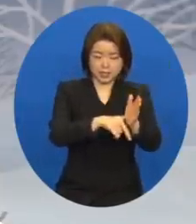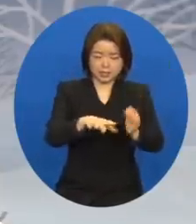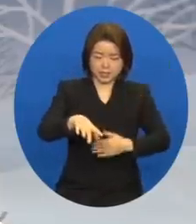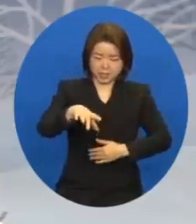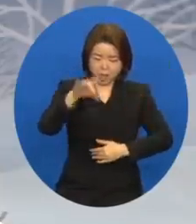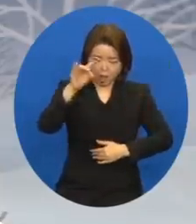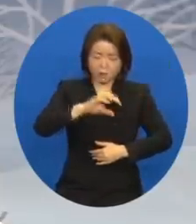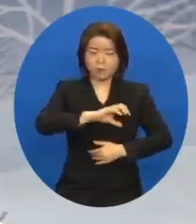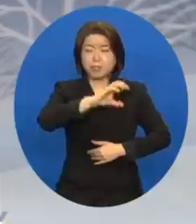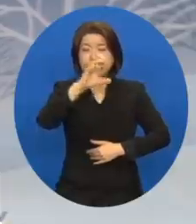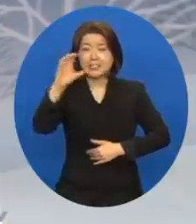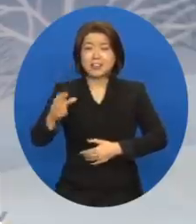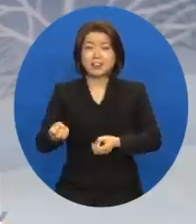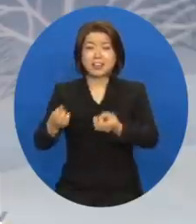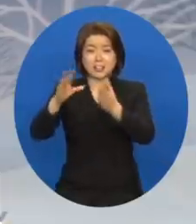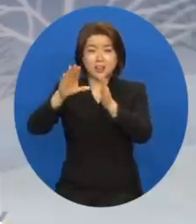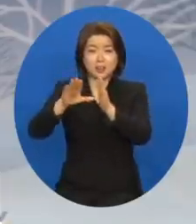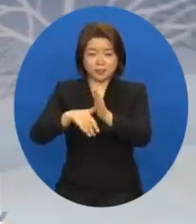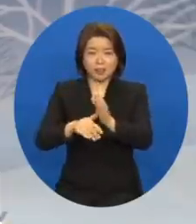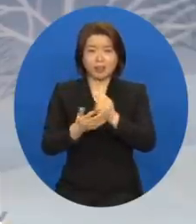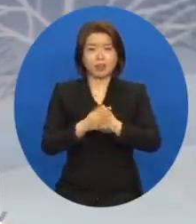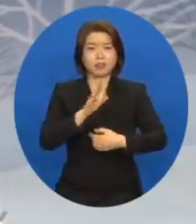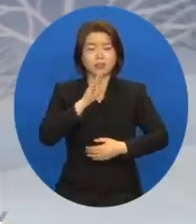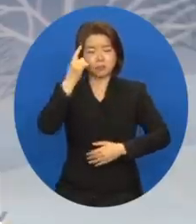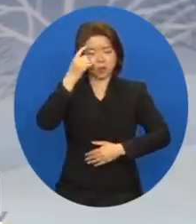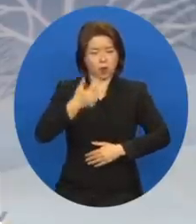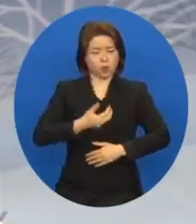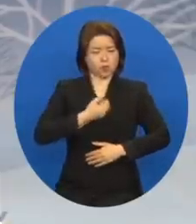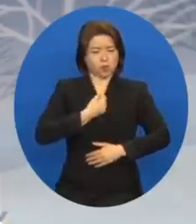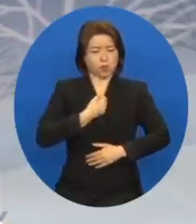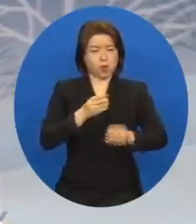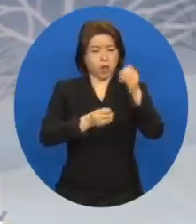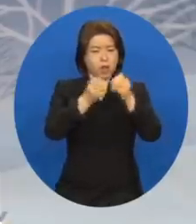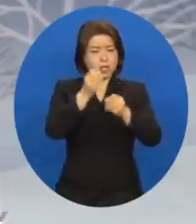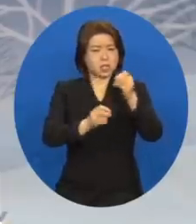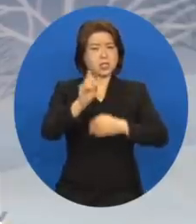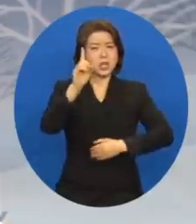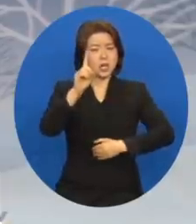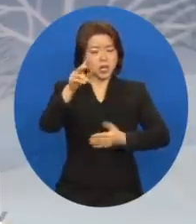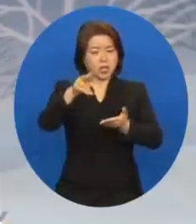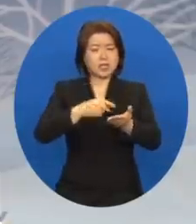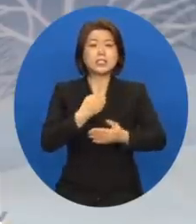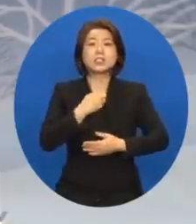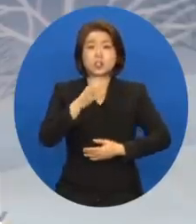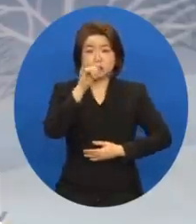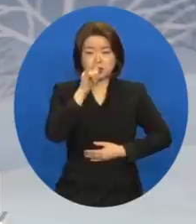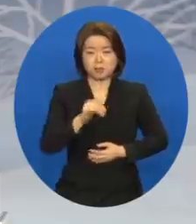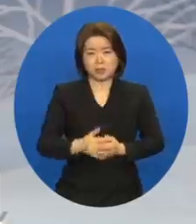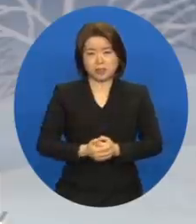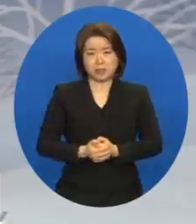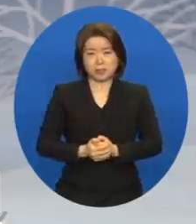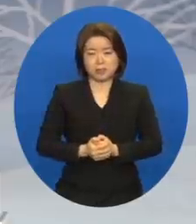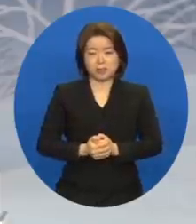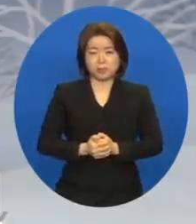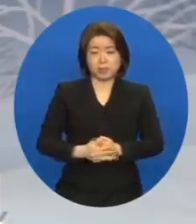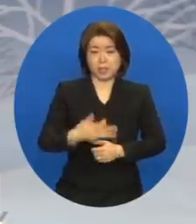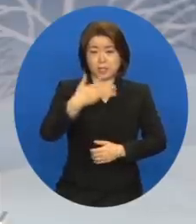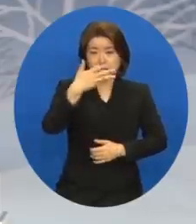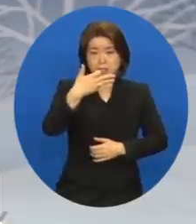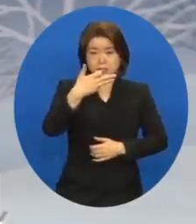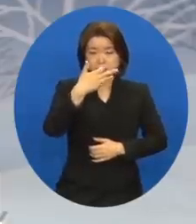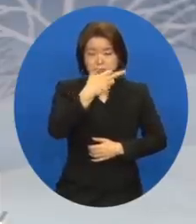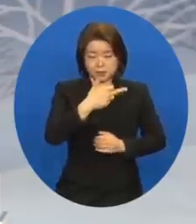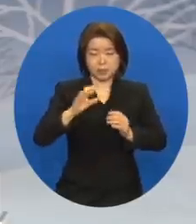성탄절에 참 충격적인 시 한 편을 읽었습니다. 17세기